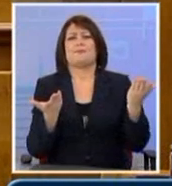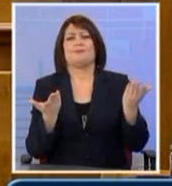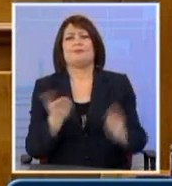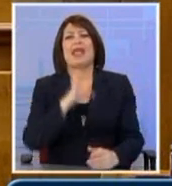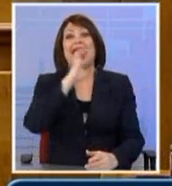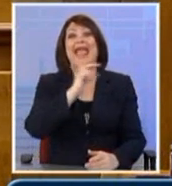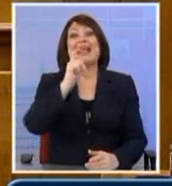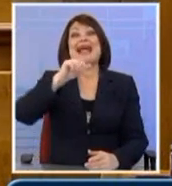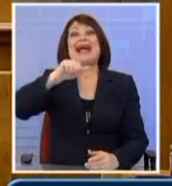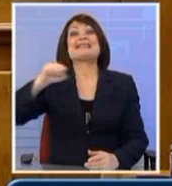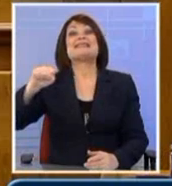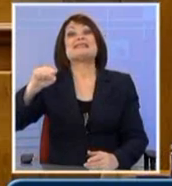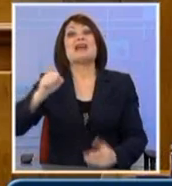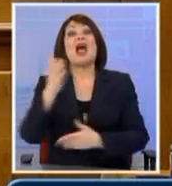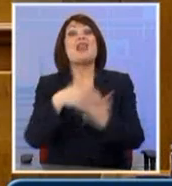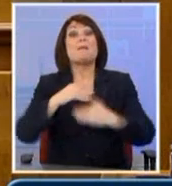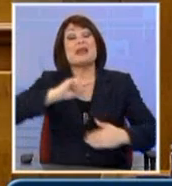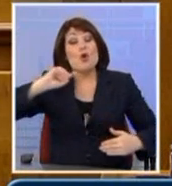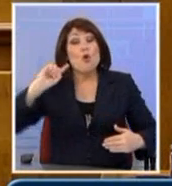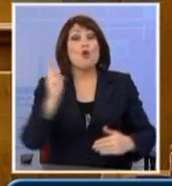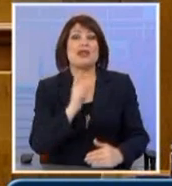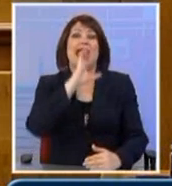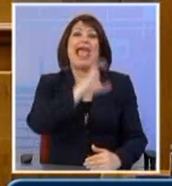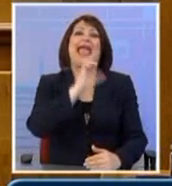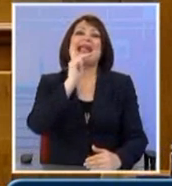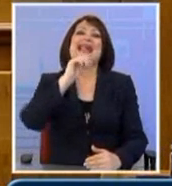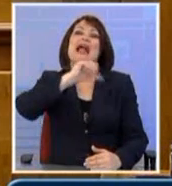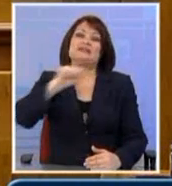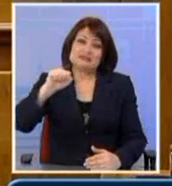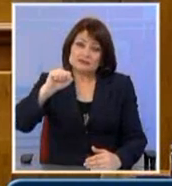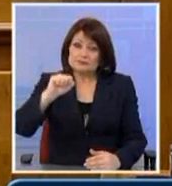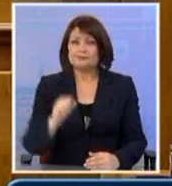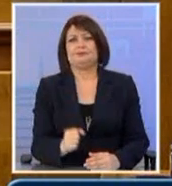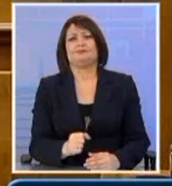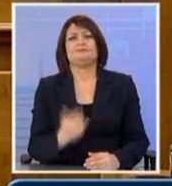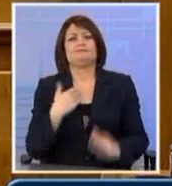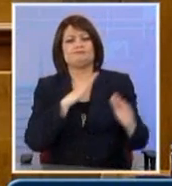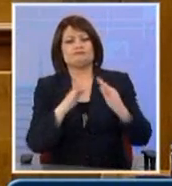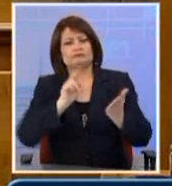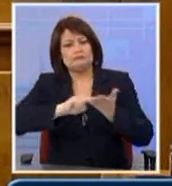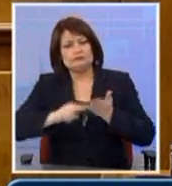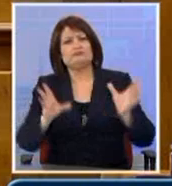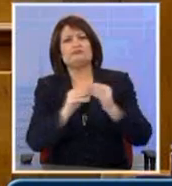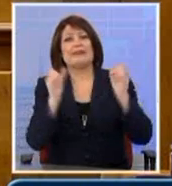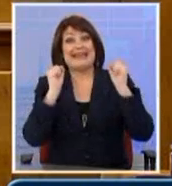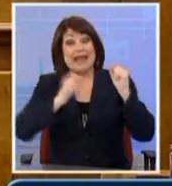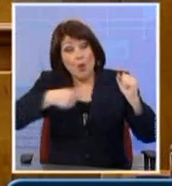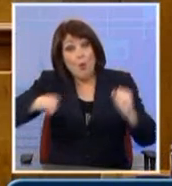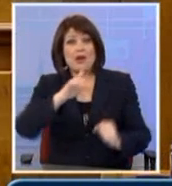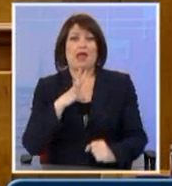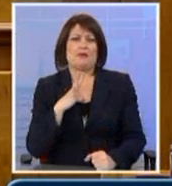ΕΚΑΣ σε όλους τους αναπήρους. Κάλυψη ασφάλισης υγείας σε όλους,